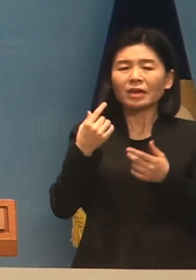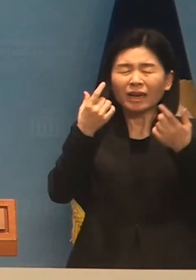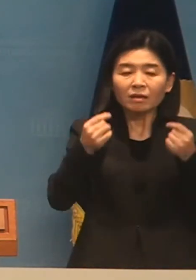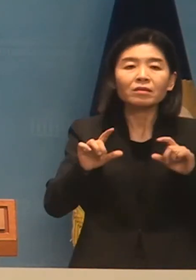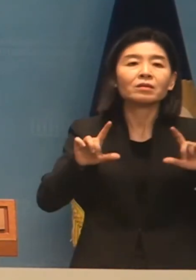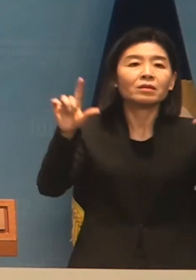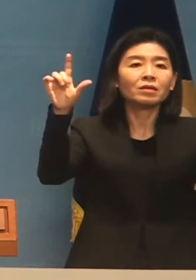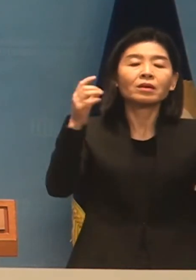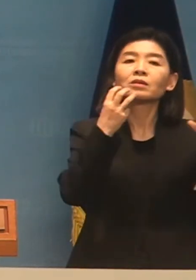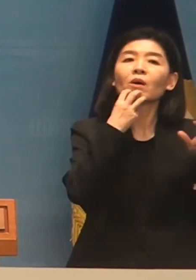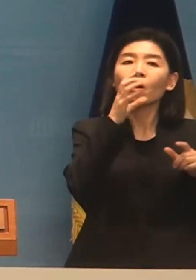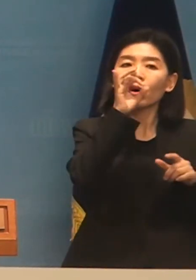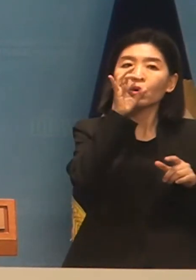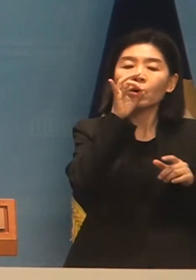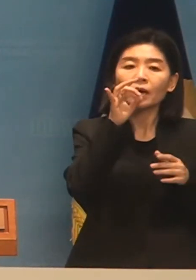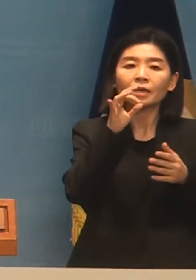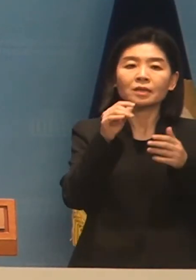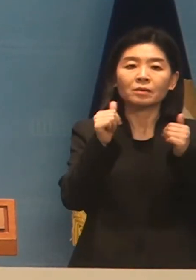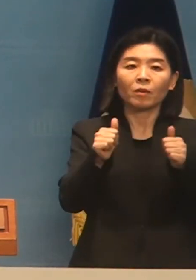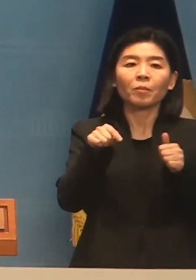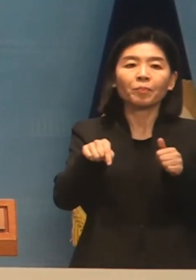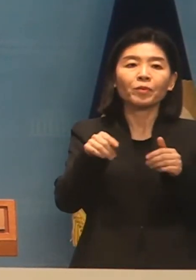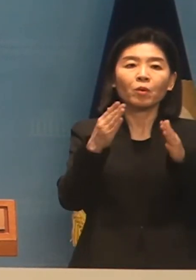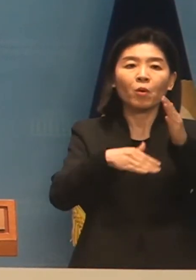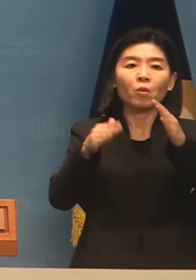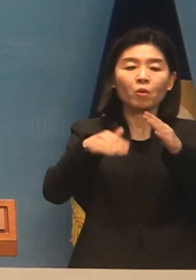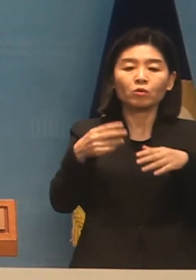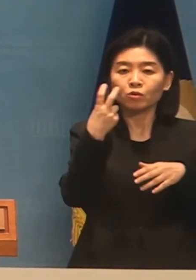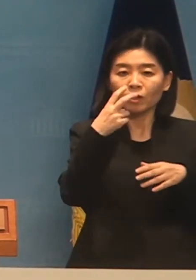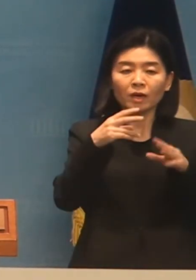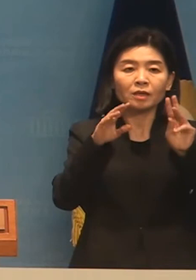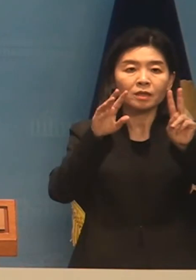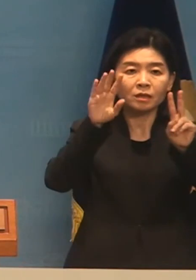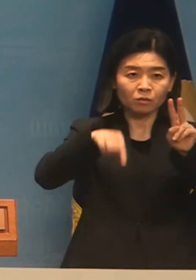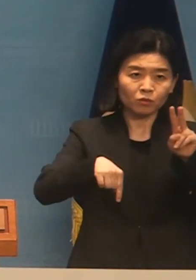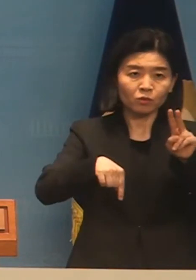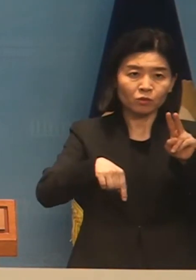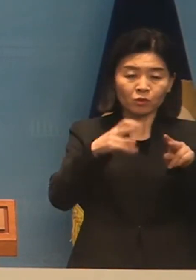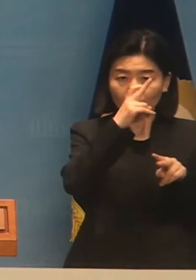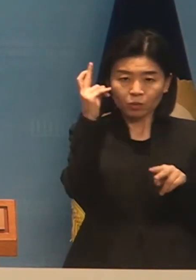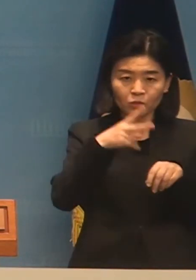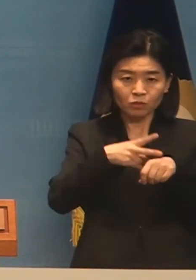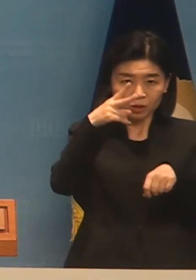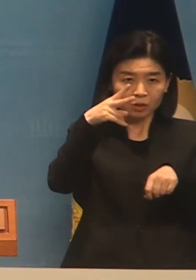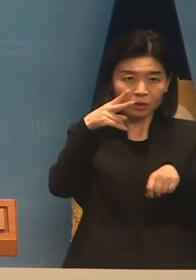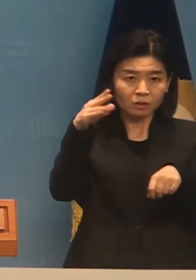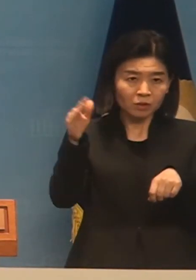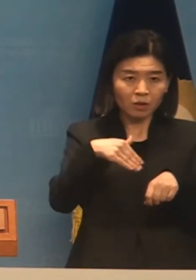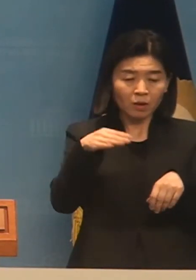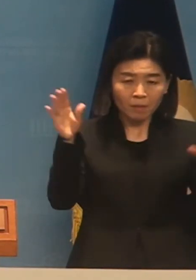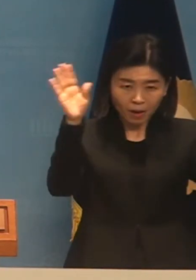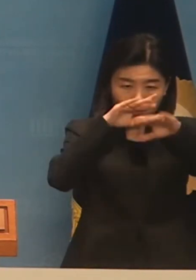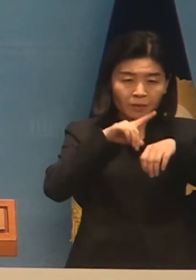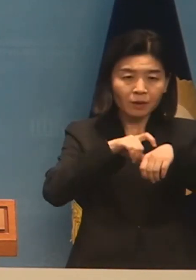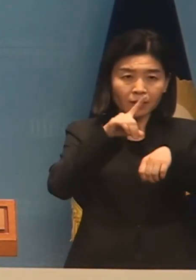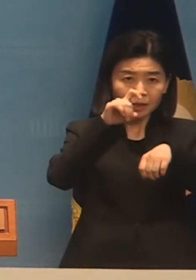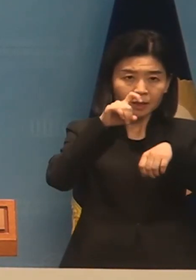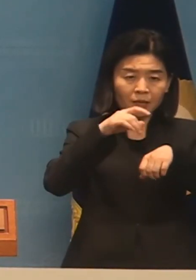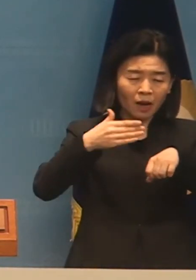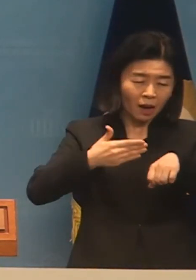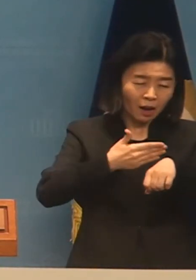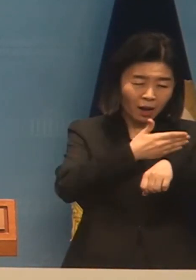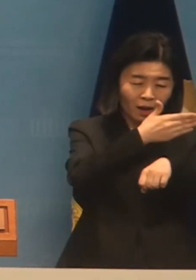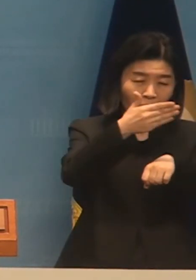날 서울중앙지검 공공수사 2부에서 오후 2시부터 밤 11시까지 무려 9시간